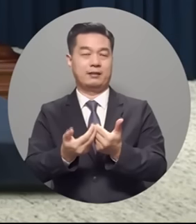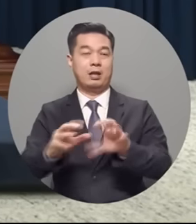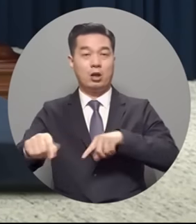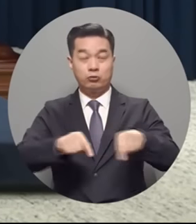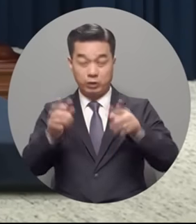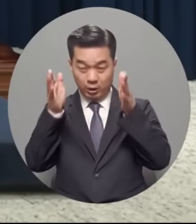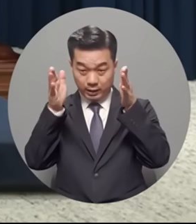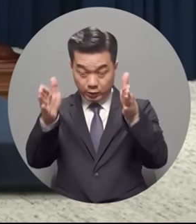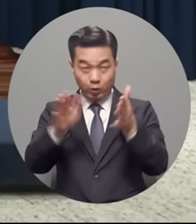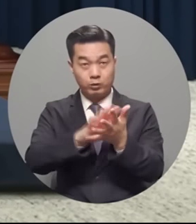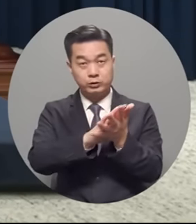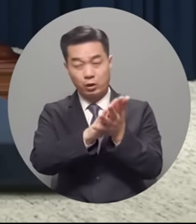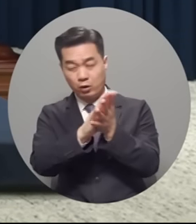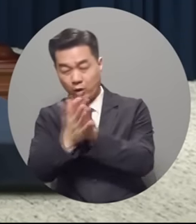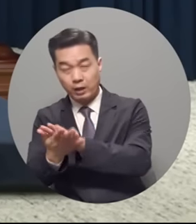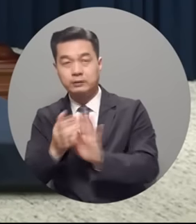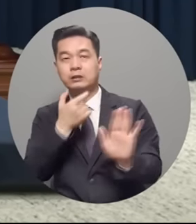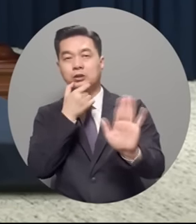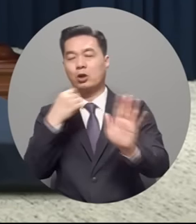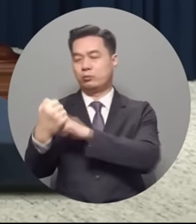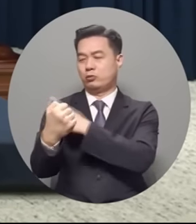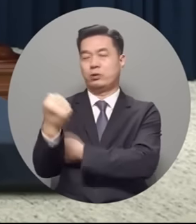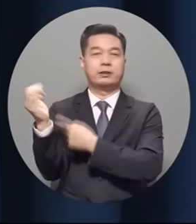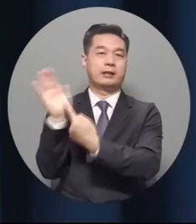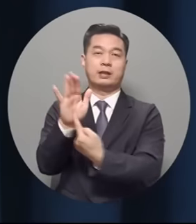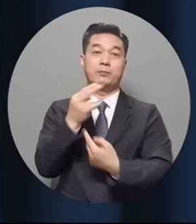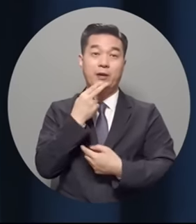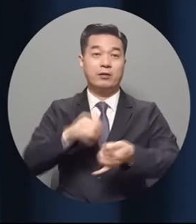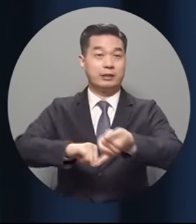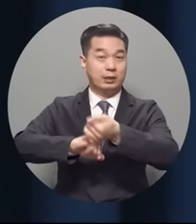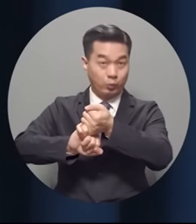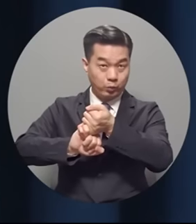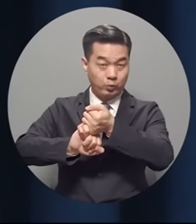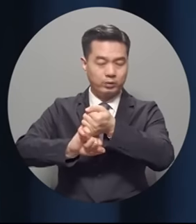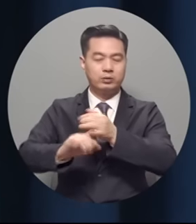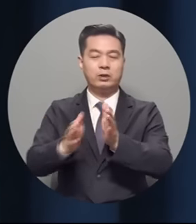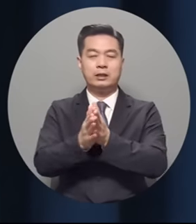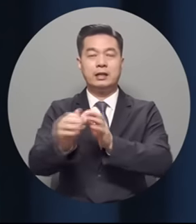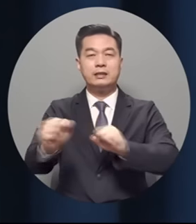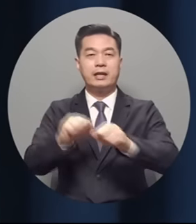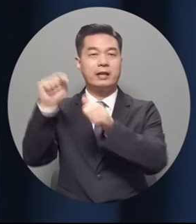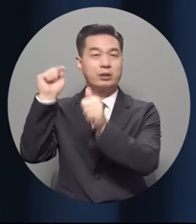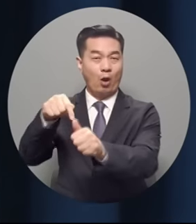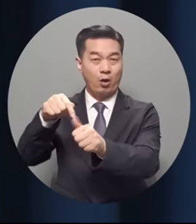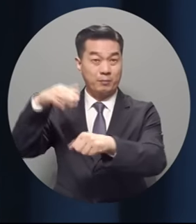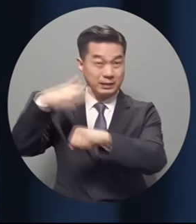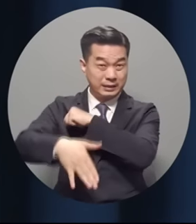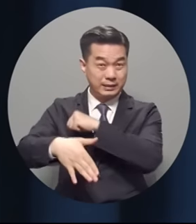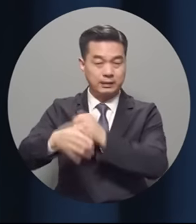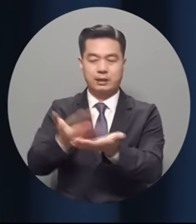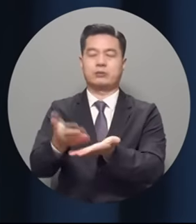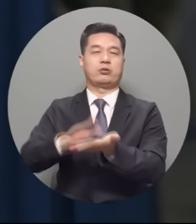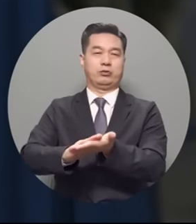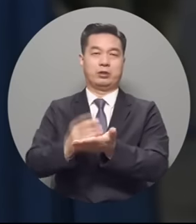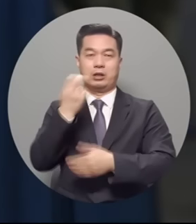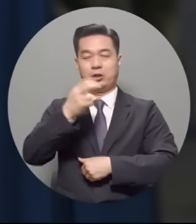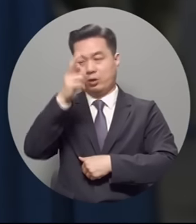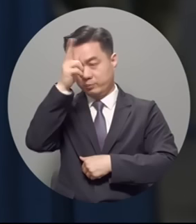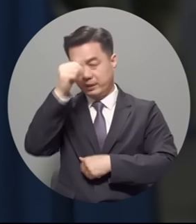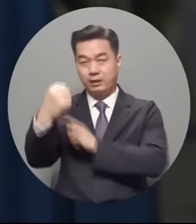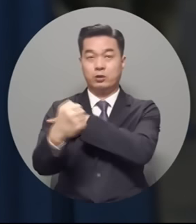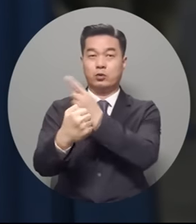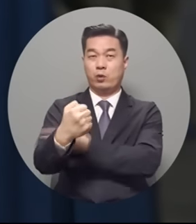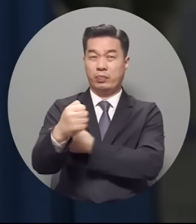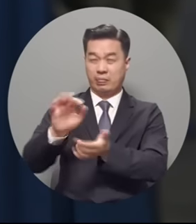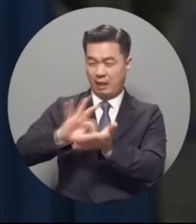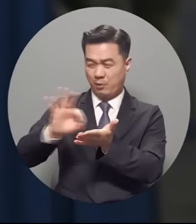전환 조치로는 거부권을 행사하지 않겠다고 약속하고 시행령 통치를 개선하고 검찰권 남용과